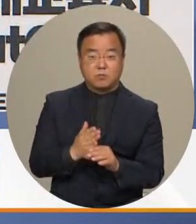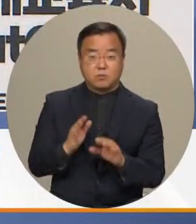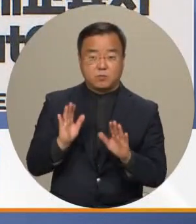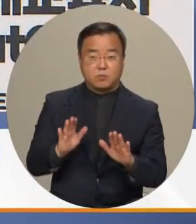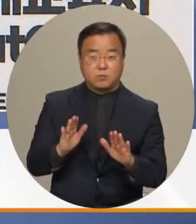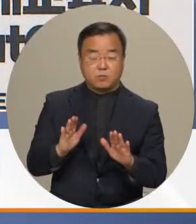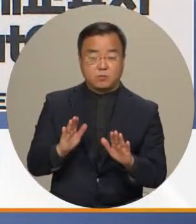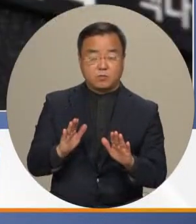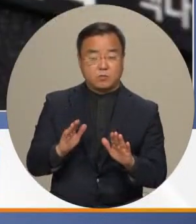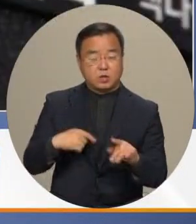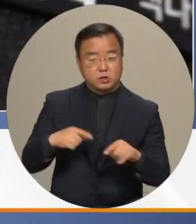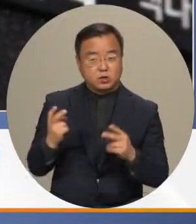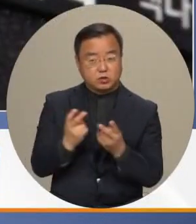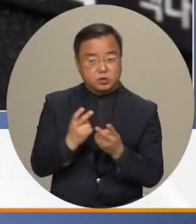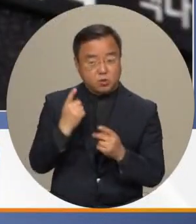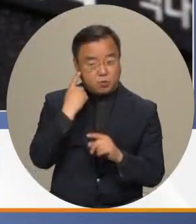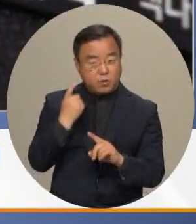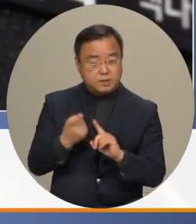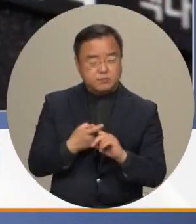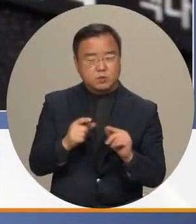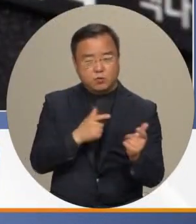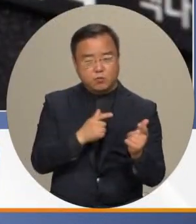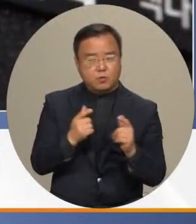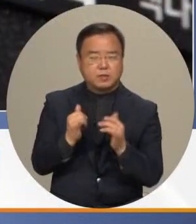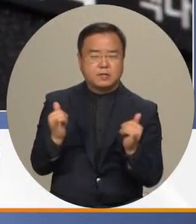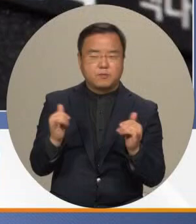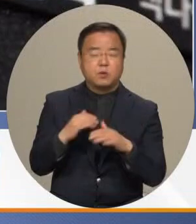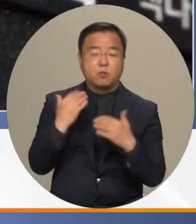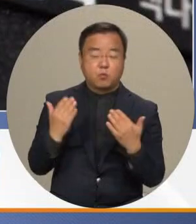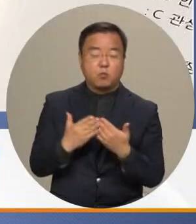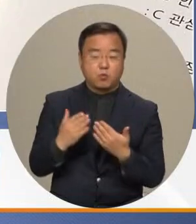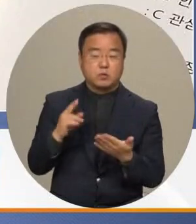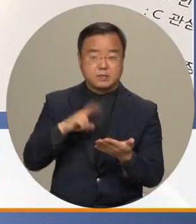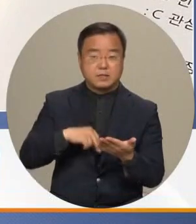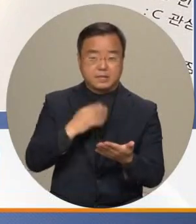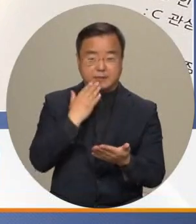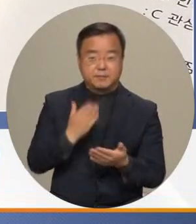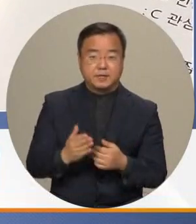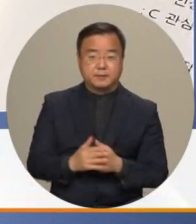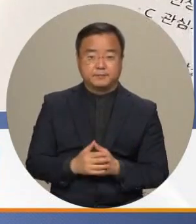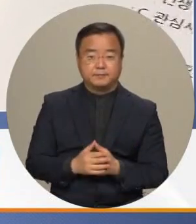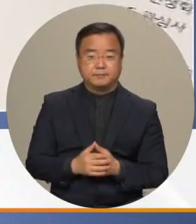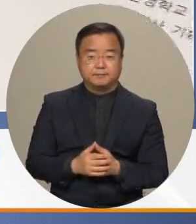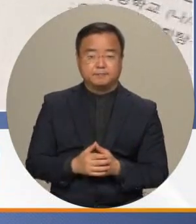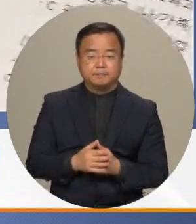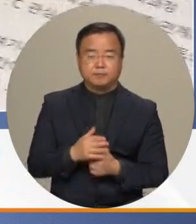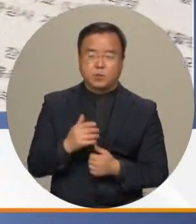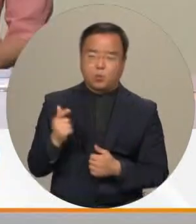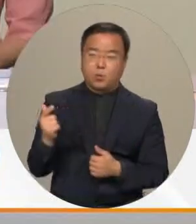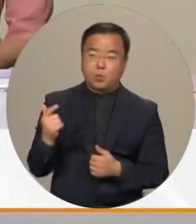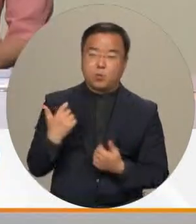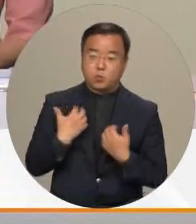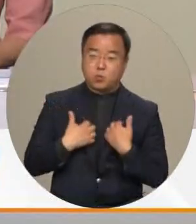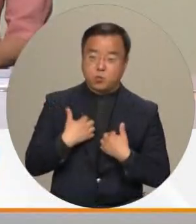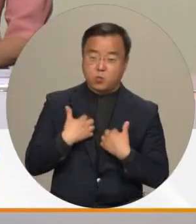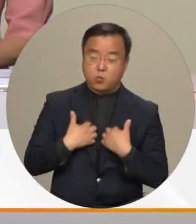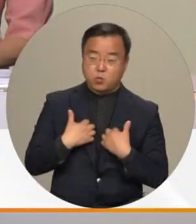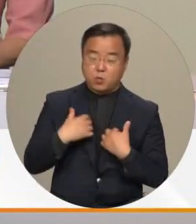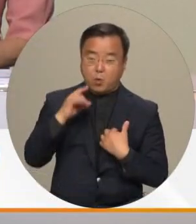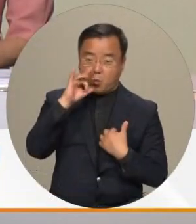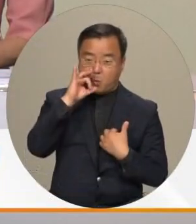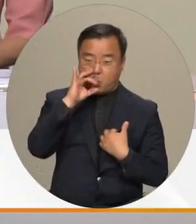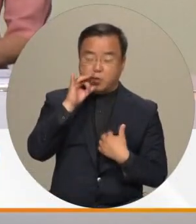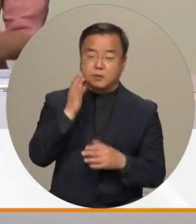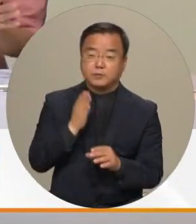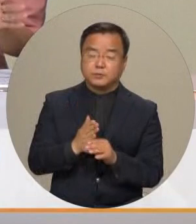정책위반자 또 교육에 관심이 많으신 분들이라면 누구나 읽으실 수 있는 책입니다네 굉장히 흥미로운 내용을 담고